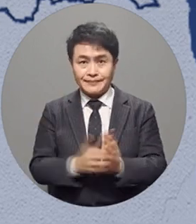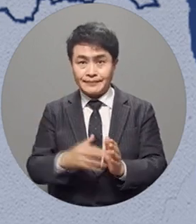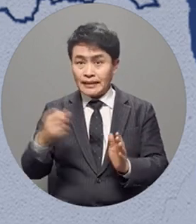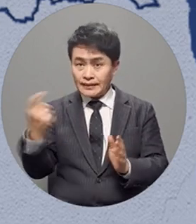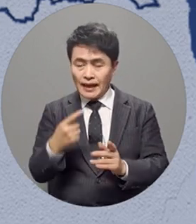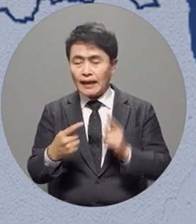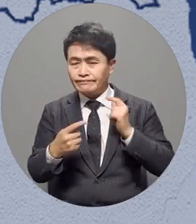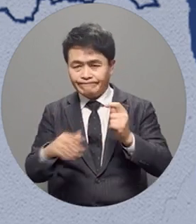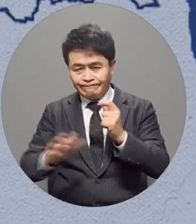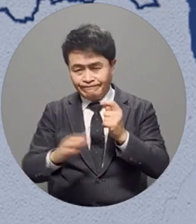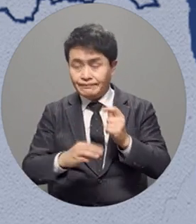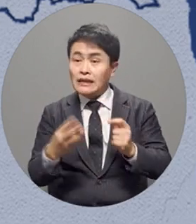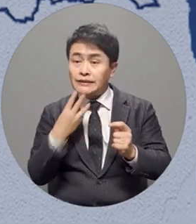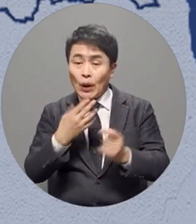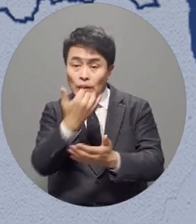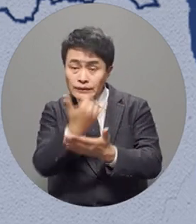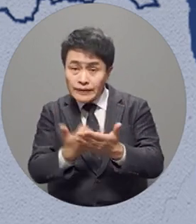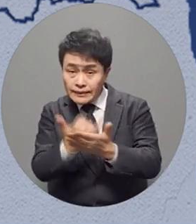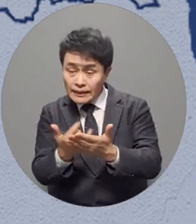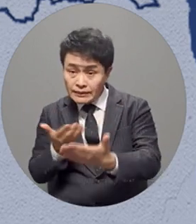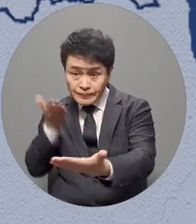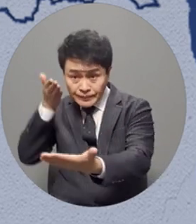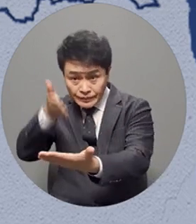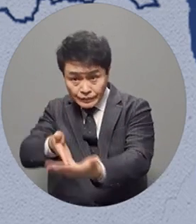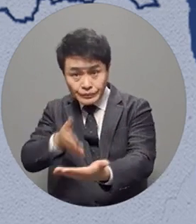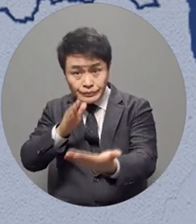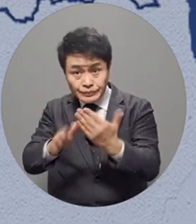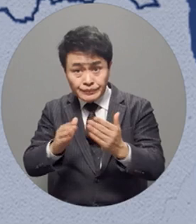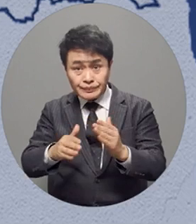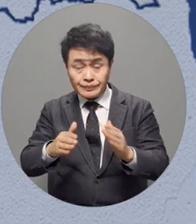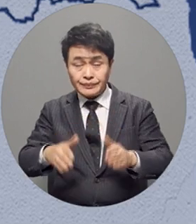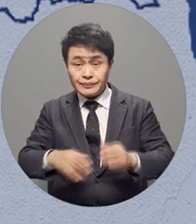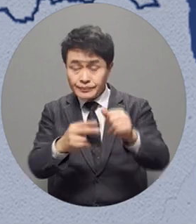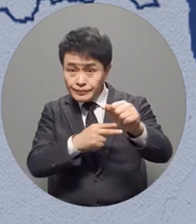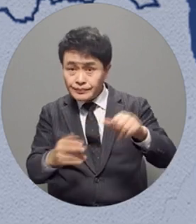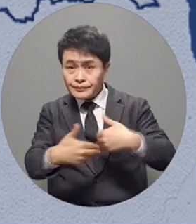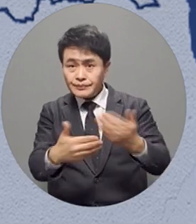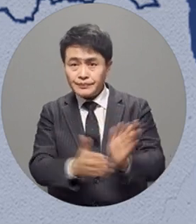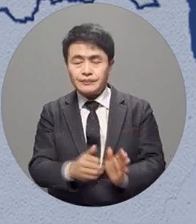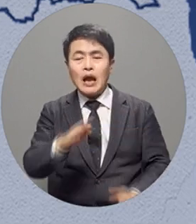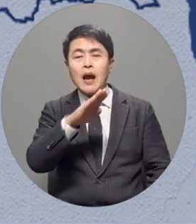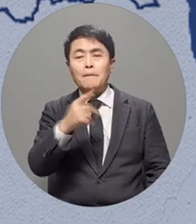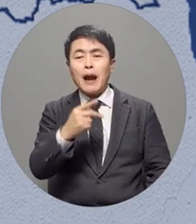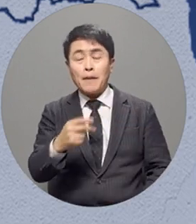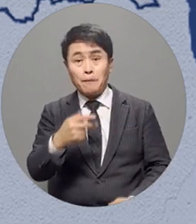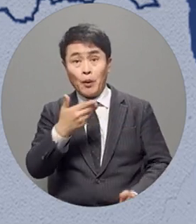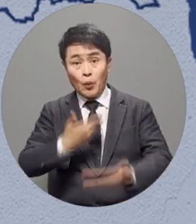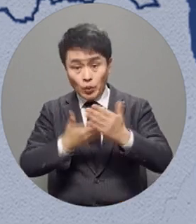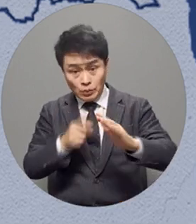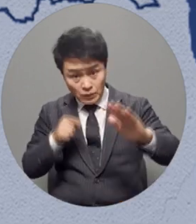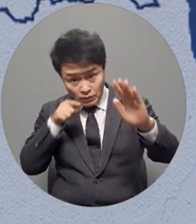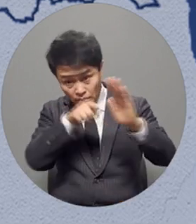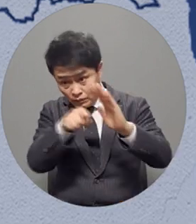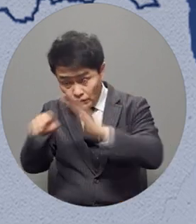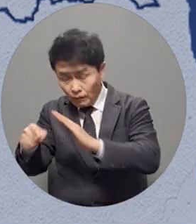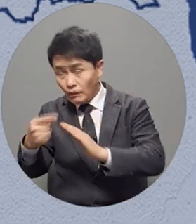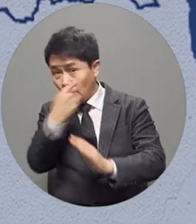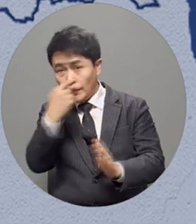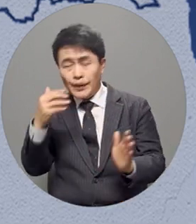다시 택시를 타고 서울 청량리역으로 향했는데, 이후 남대문 시장과 반포 고속버스 터미널에도 들렀던 것으로